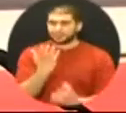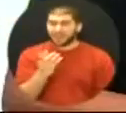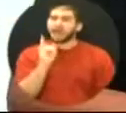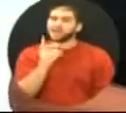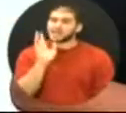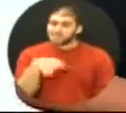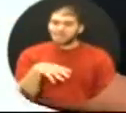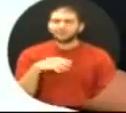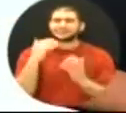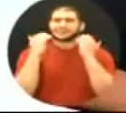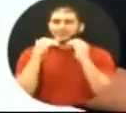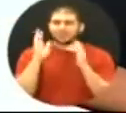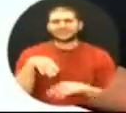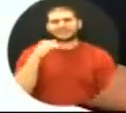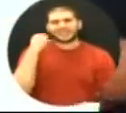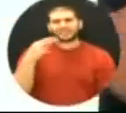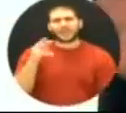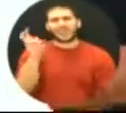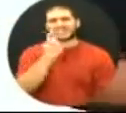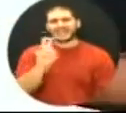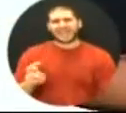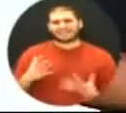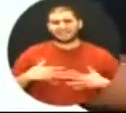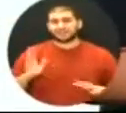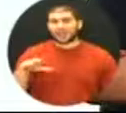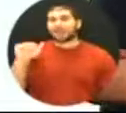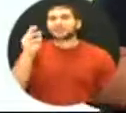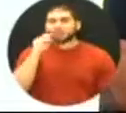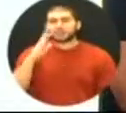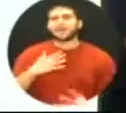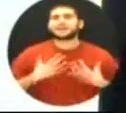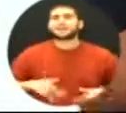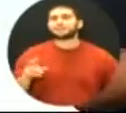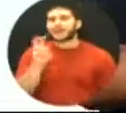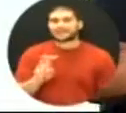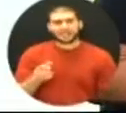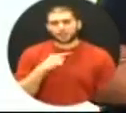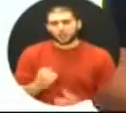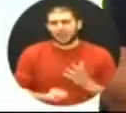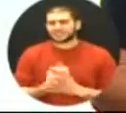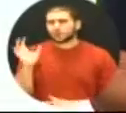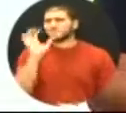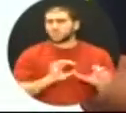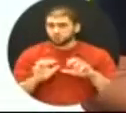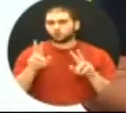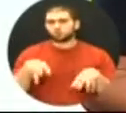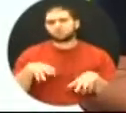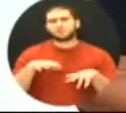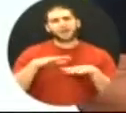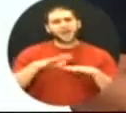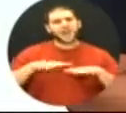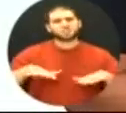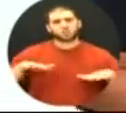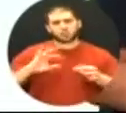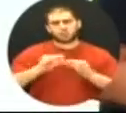הם גם של ציפי ובוז'י במדי אס-אס, וגם של הילד שקד במדי אס-אס. ואנחנו לא יצרנו את הפוטושופ הזה, הוא קיים ברשתות.